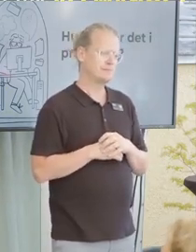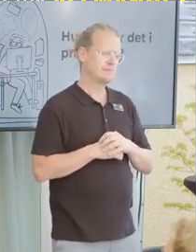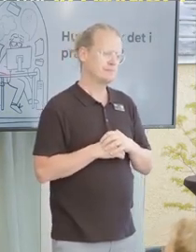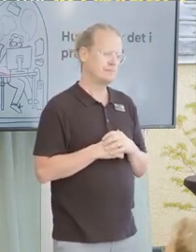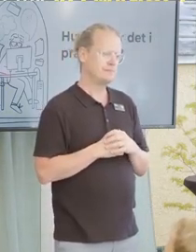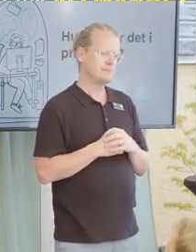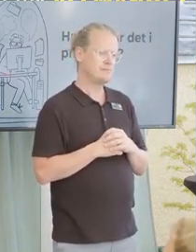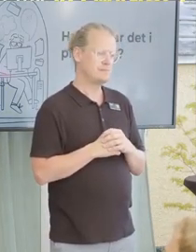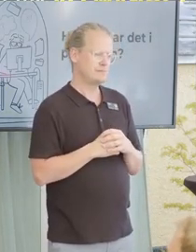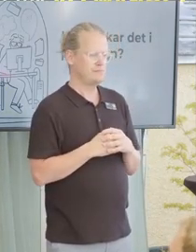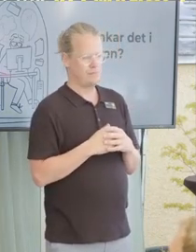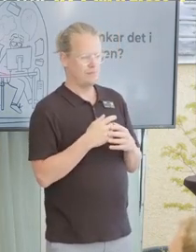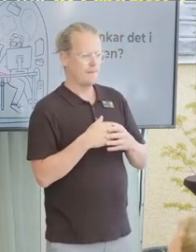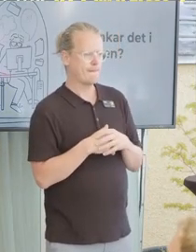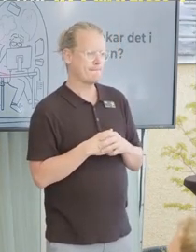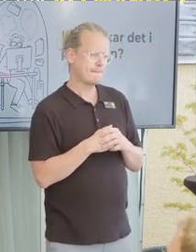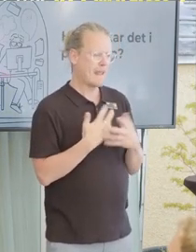större satsningar. Så. Ja.